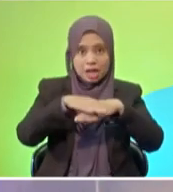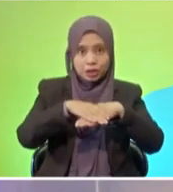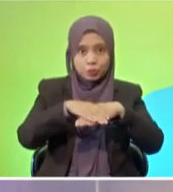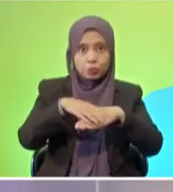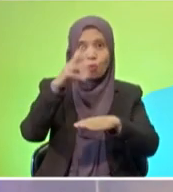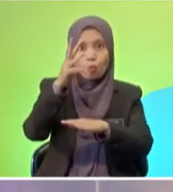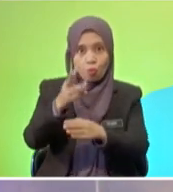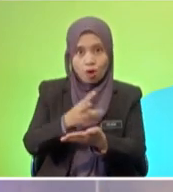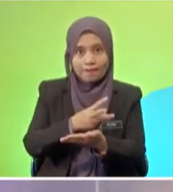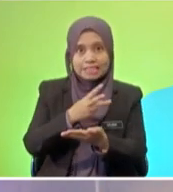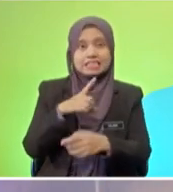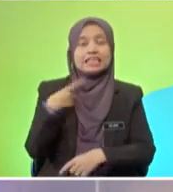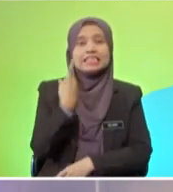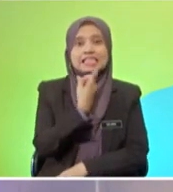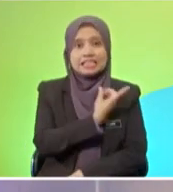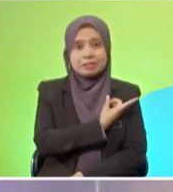Karina